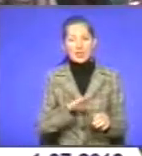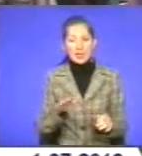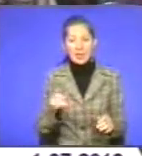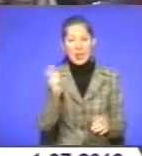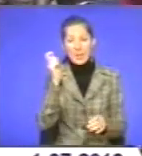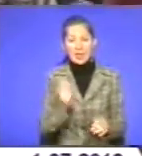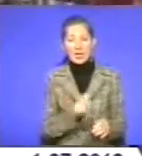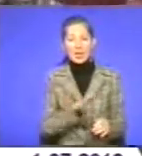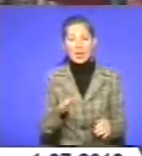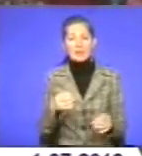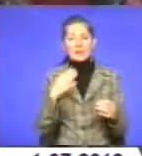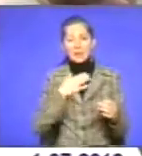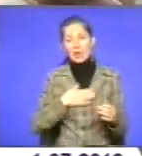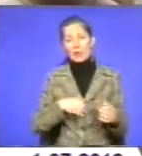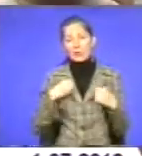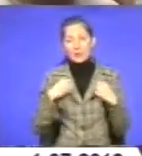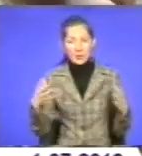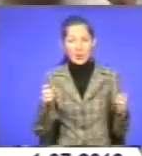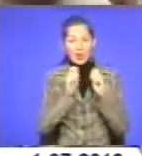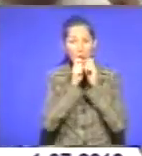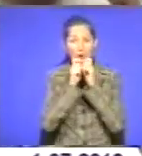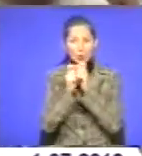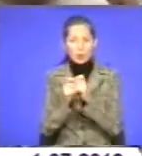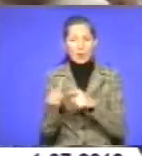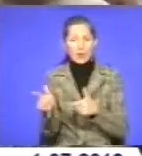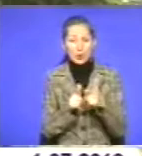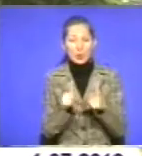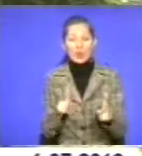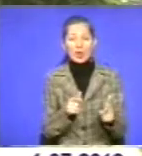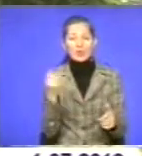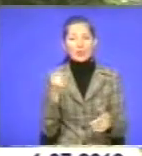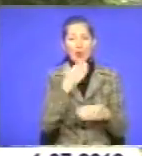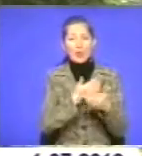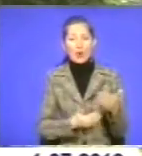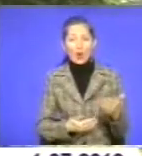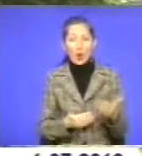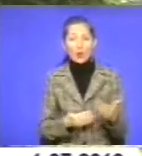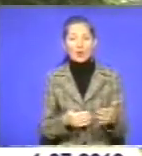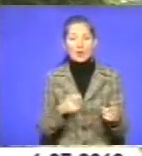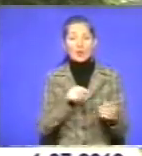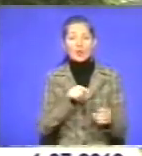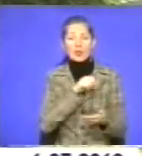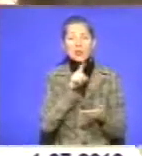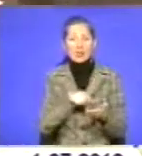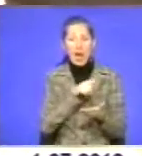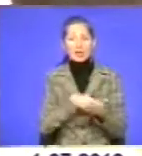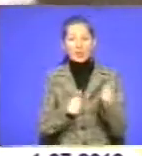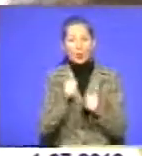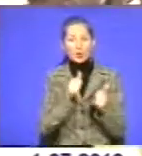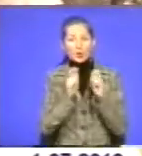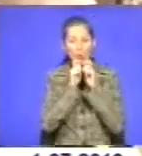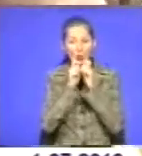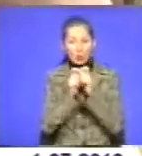Дорослі підготували для учнів цікаву та повчальну програму із загадками, конкурсами та, звичайно, з подарунками. На пам'ять від тернопільських міліціонерів гості